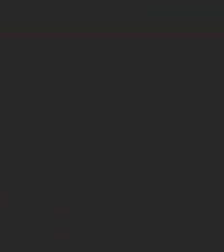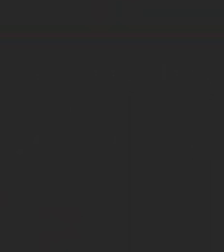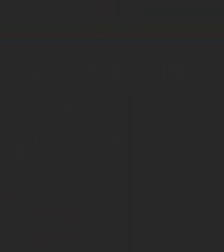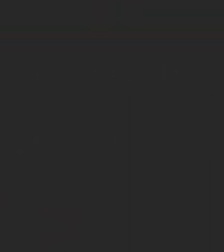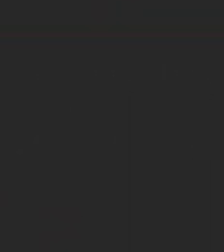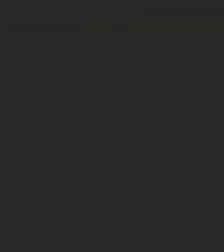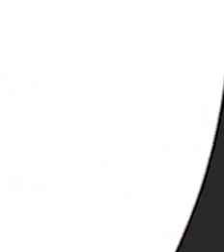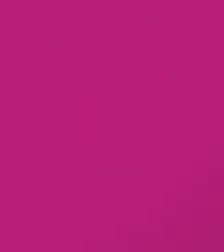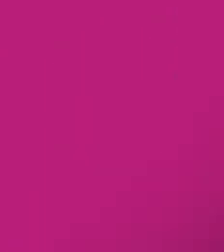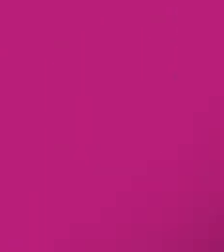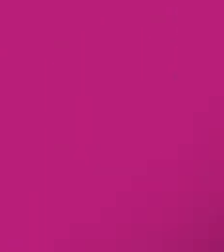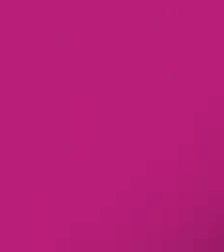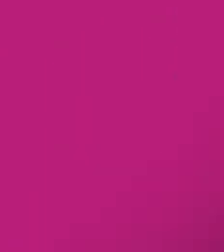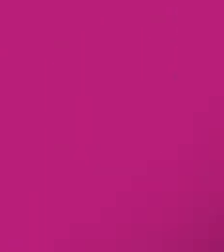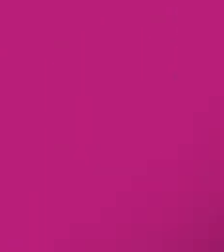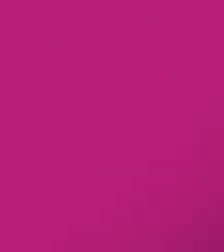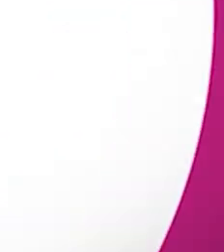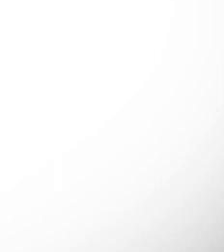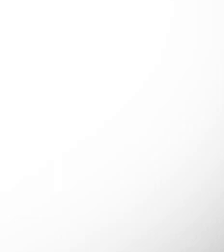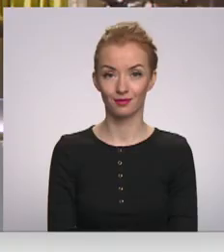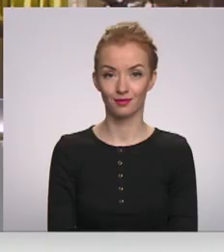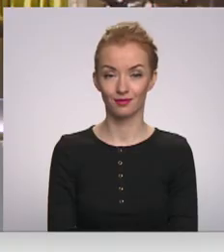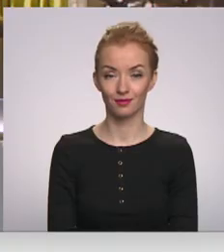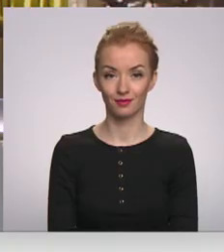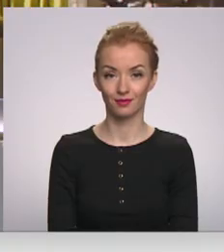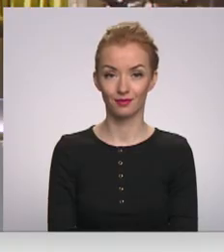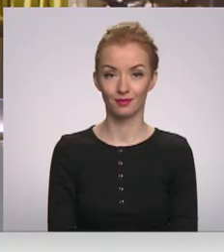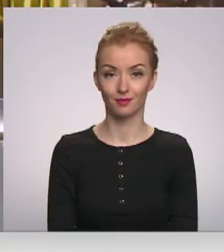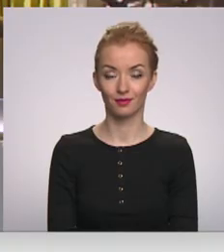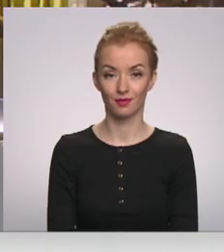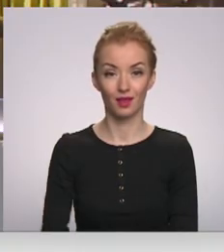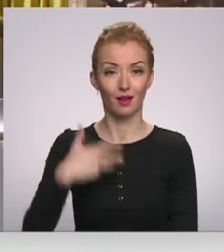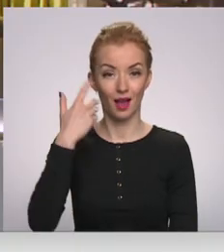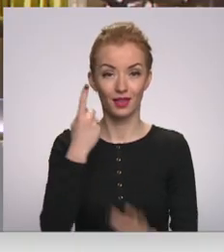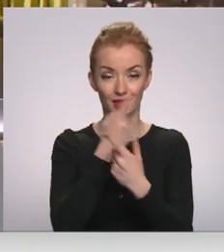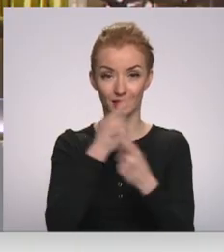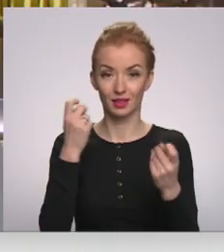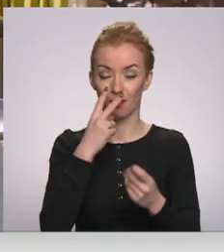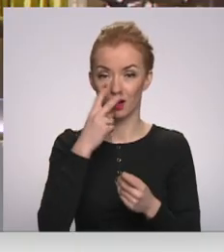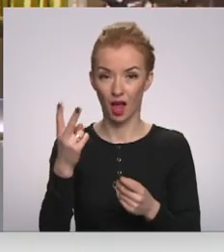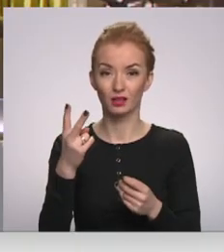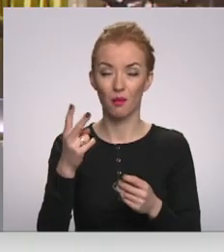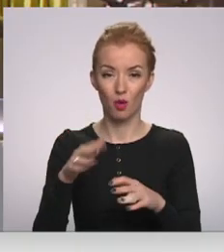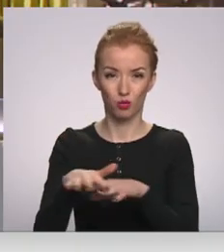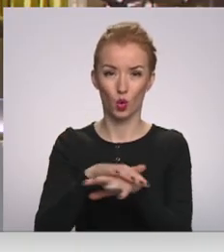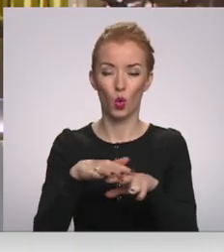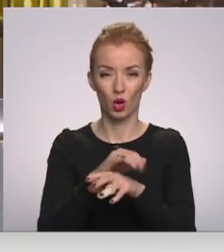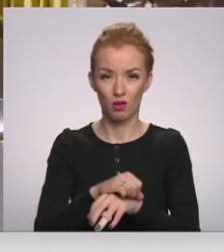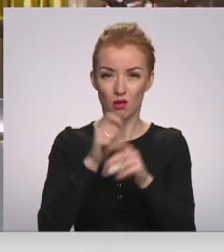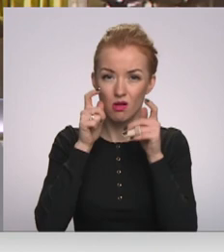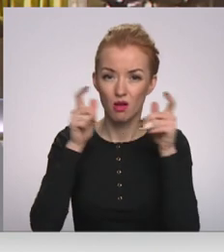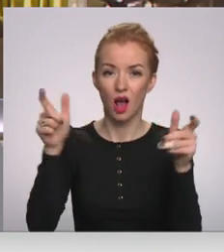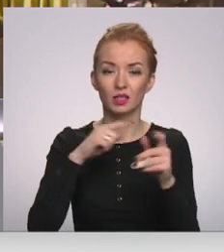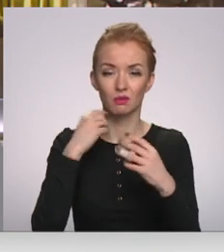Re, viss ēters ir te! Kad ziņās redzam aurojošu pūli, kas mēģina izlausties cauri